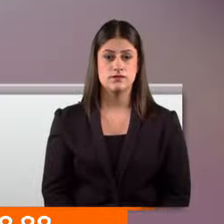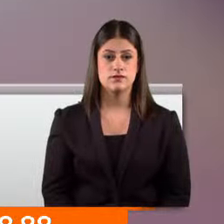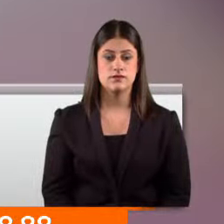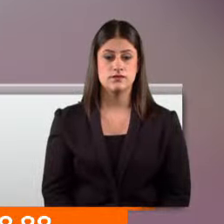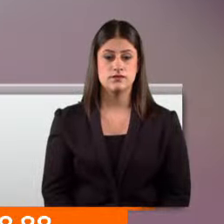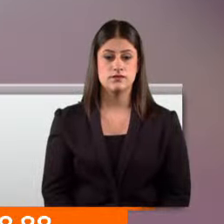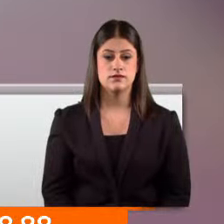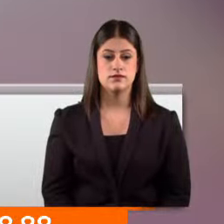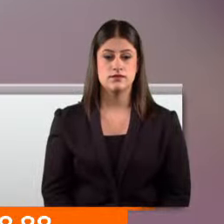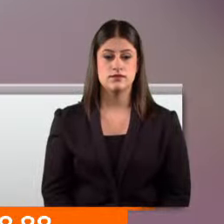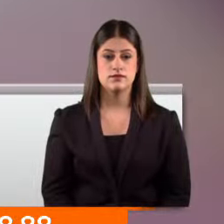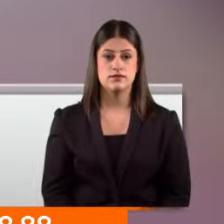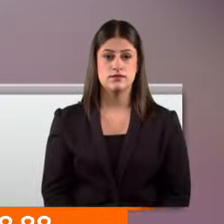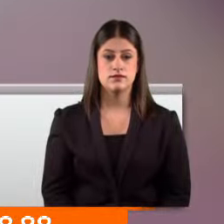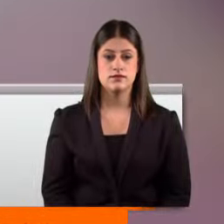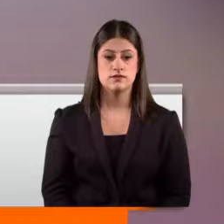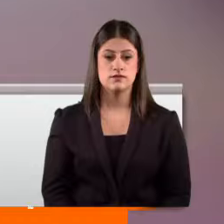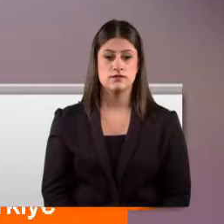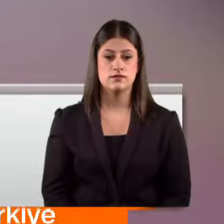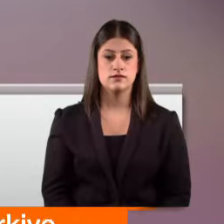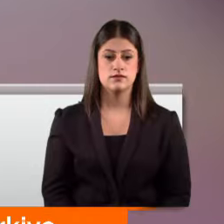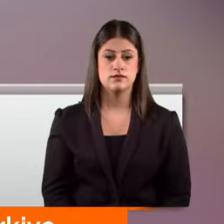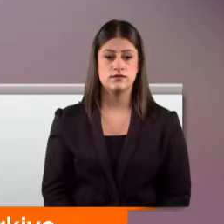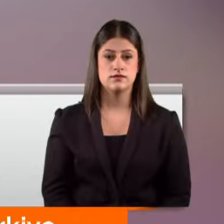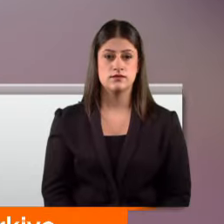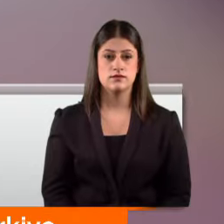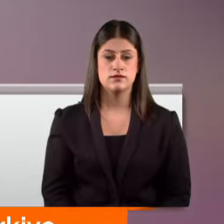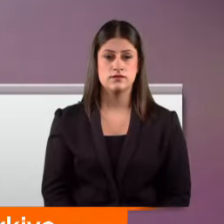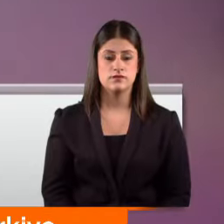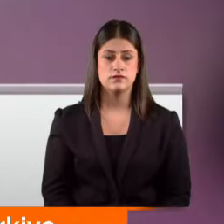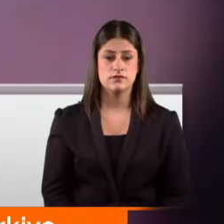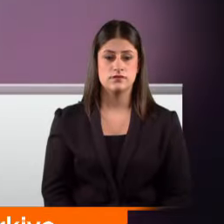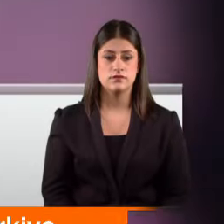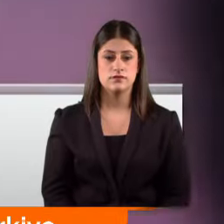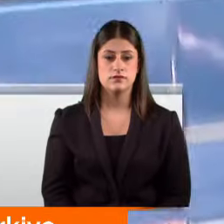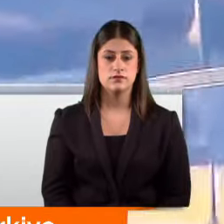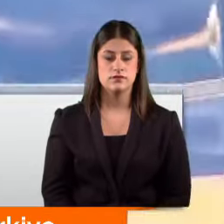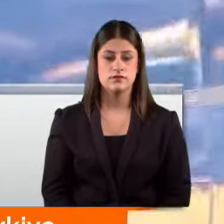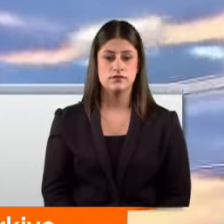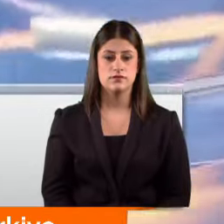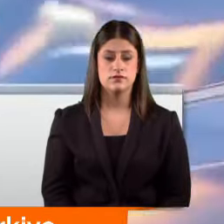Şu halde geçer misin? Hayır, çıkmış. Hatta kimse bilmiyor ya. İnmek zorunda değiliz ama.